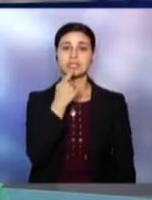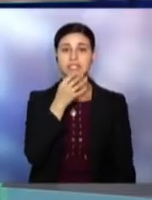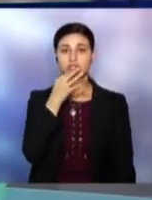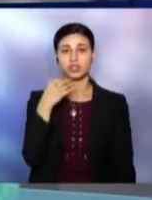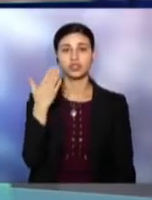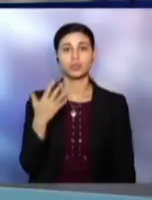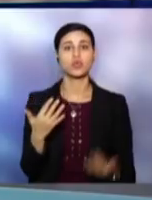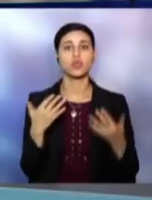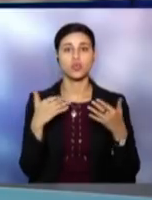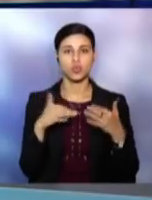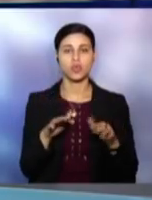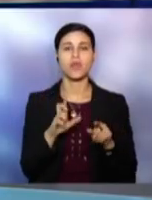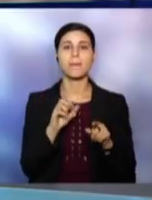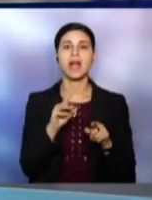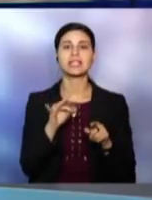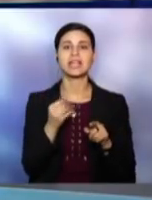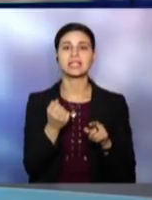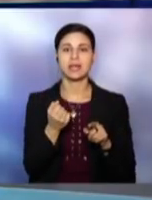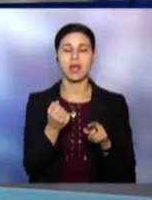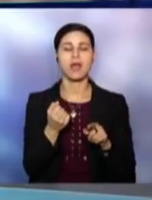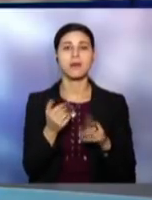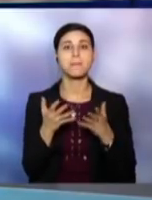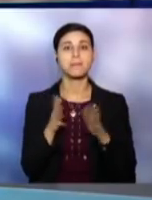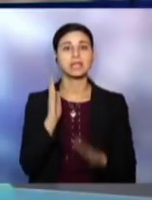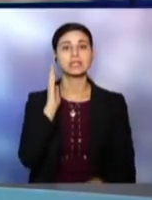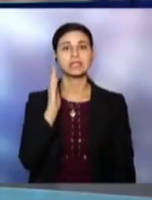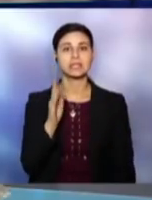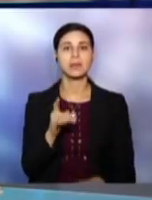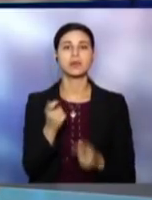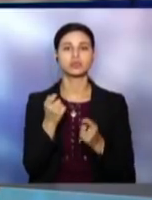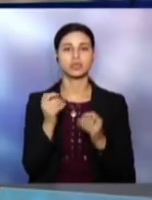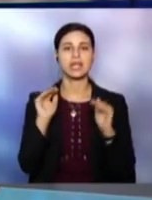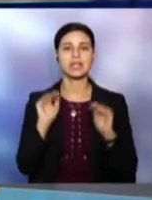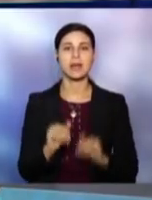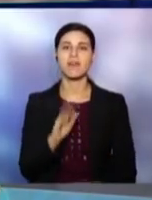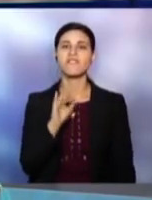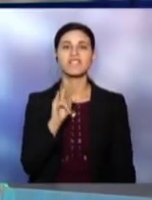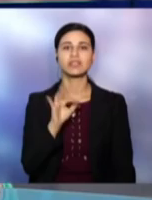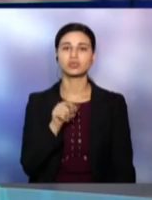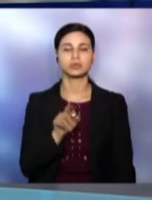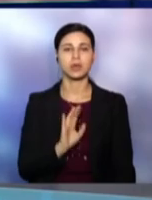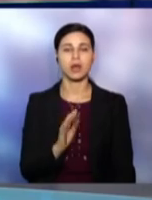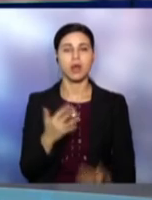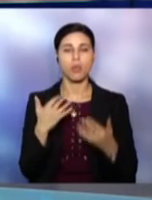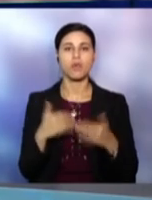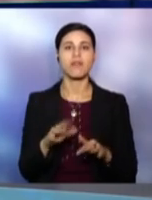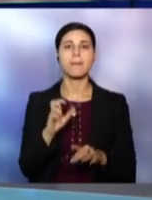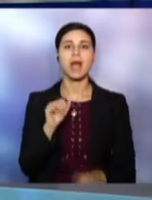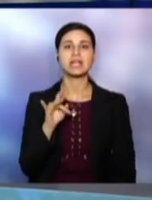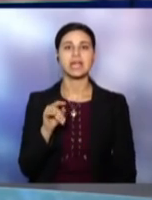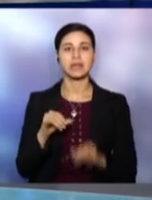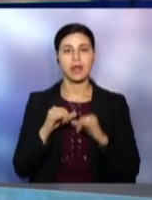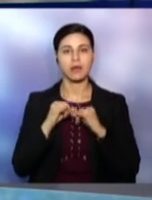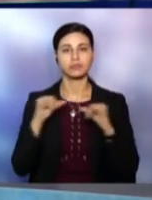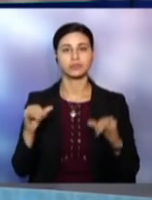მერე უკვე ბაქტერიული გამომწვევები გაცილებით მეტია, ანუ შედარებით ნაკლები არის ვირუსით განპირობებული ინფექცია. 5